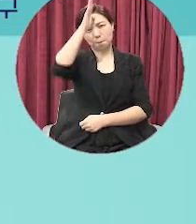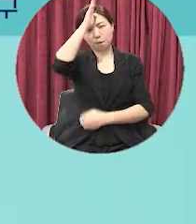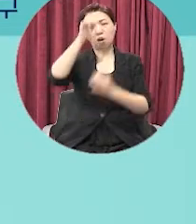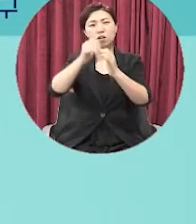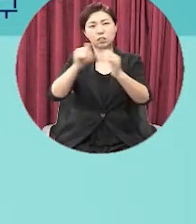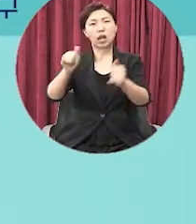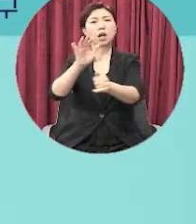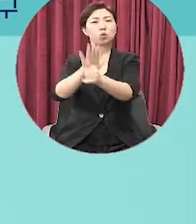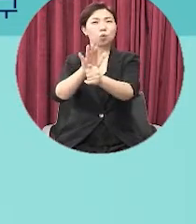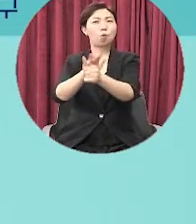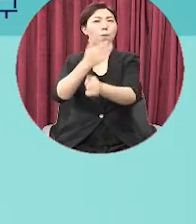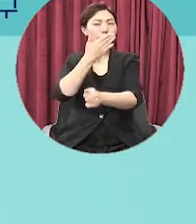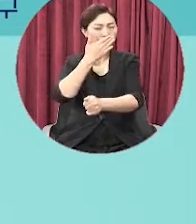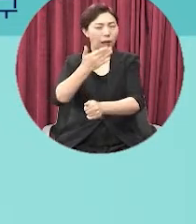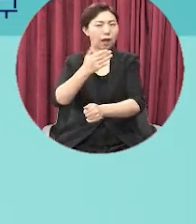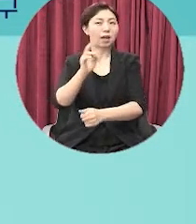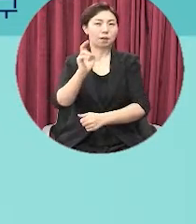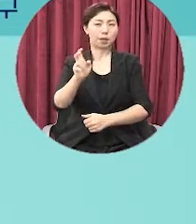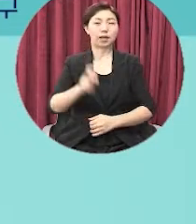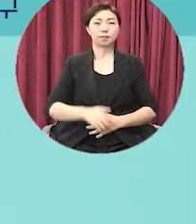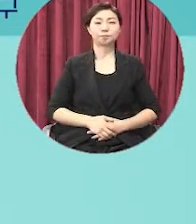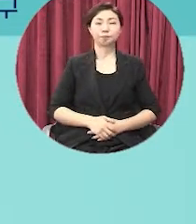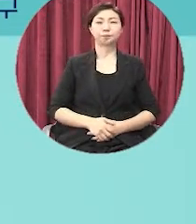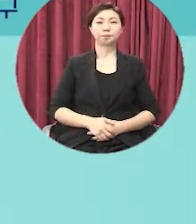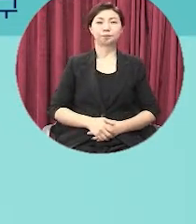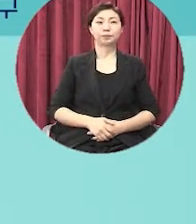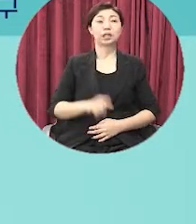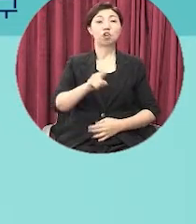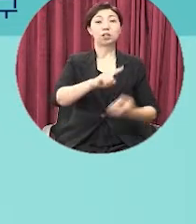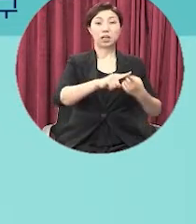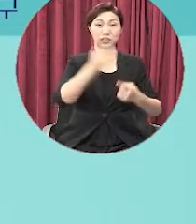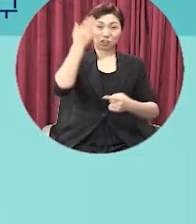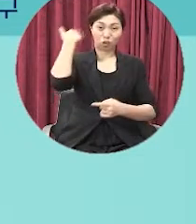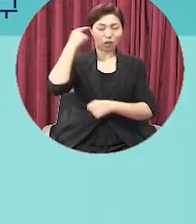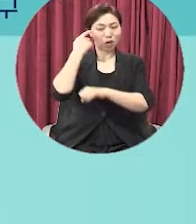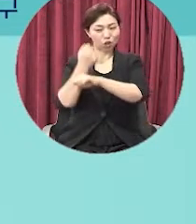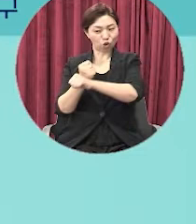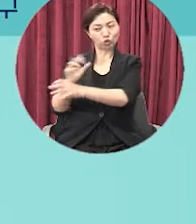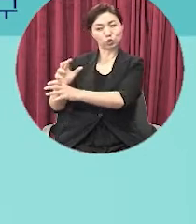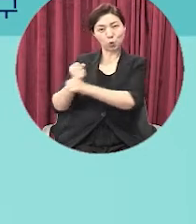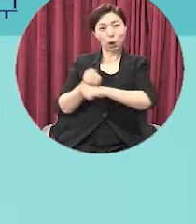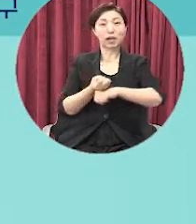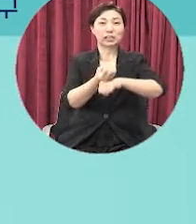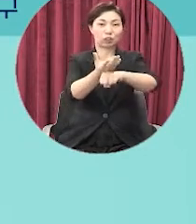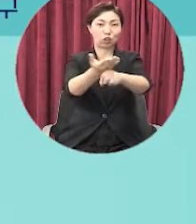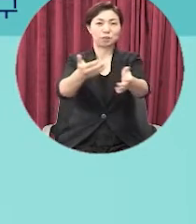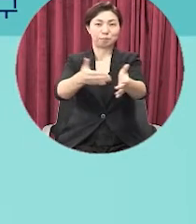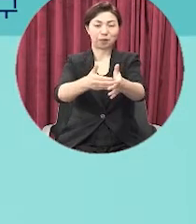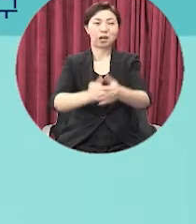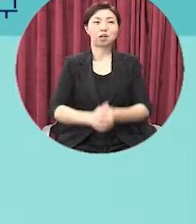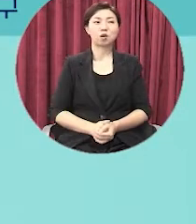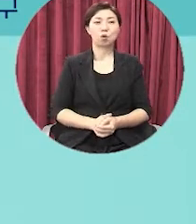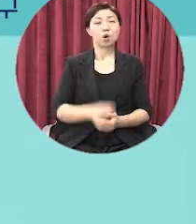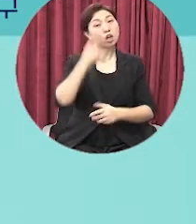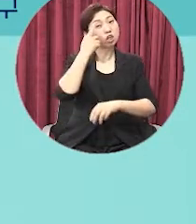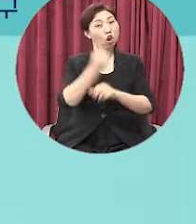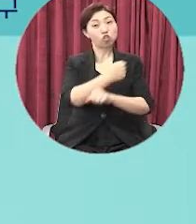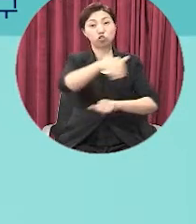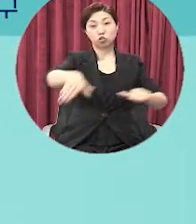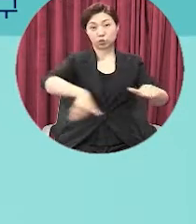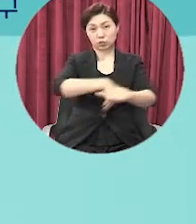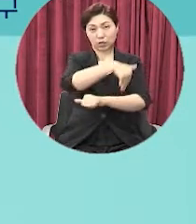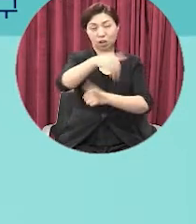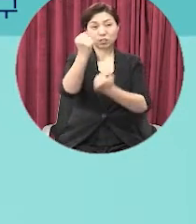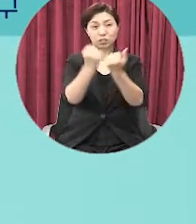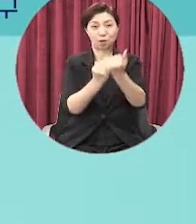내용을 말씀 드렸습니다 뭐 간략한 유아기 없고요 본론 적인 내용을 말씀드리겠습니다 배경을 말씀드리면 앞서서